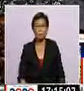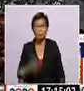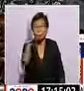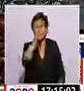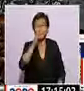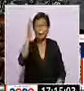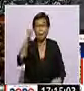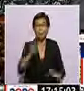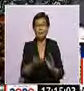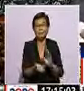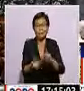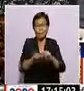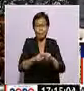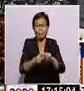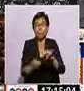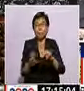Kerajaan juga akan meningkatkan